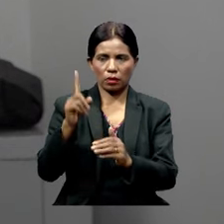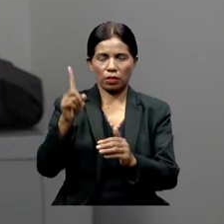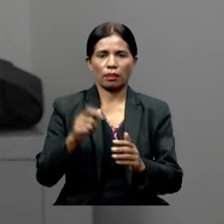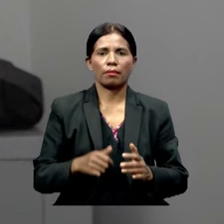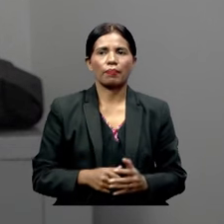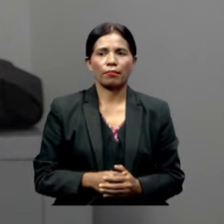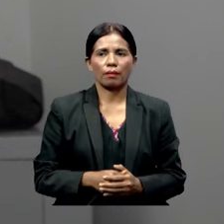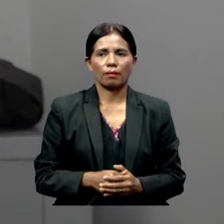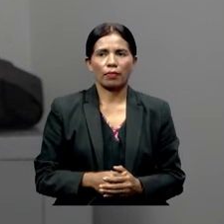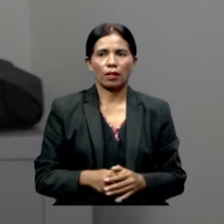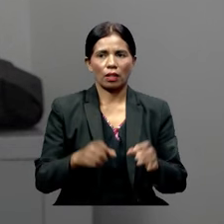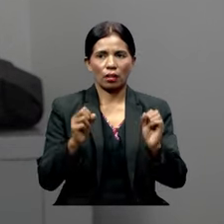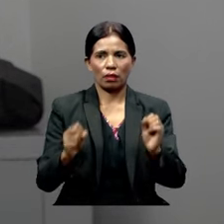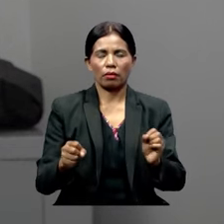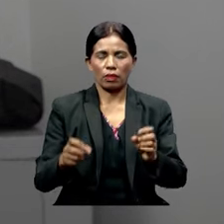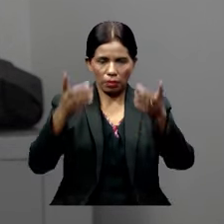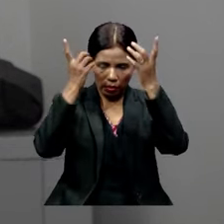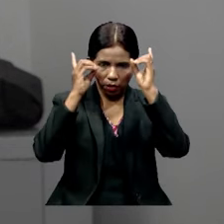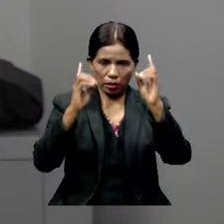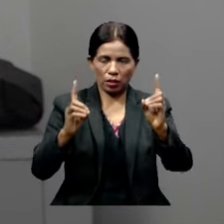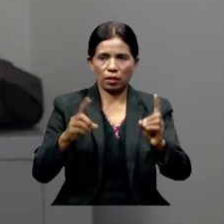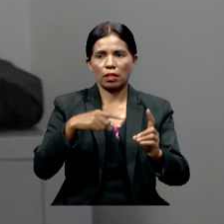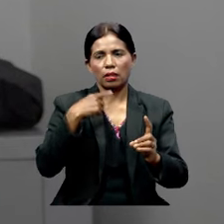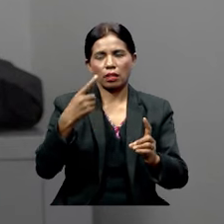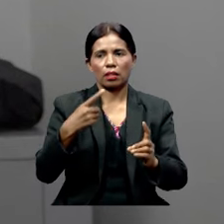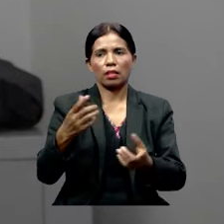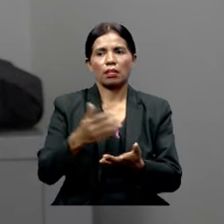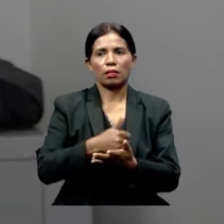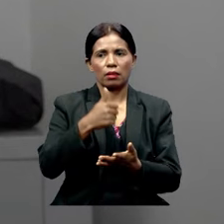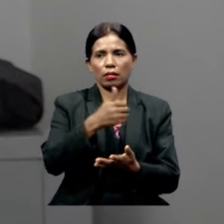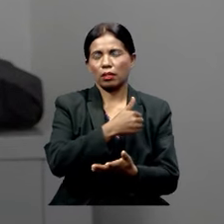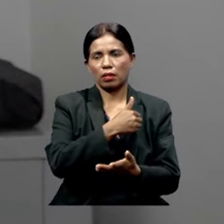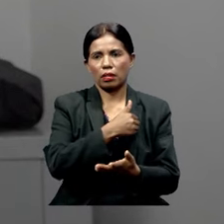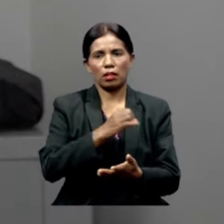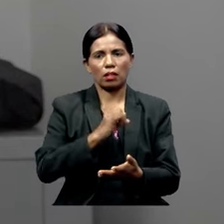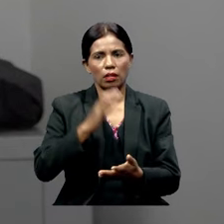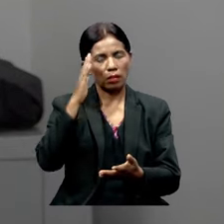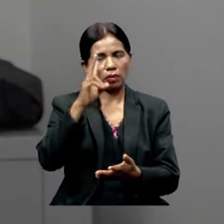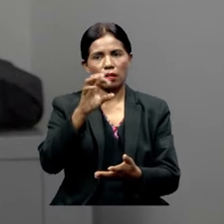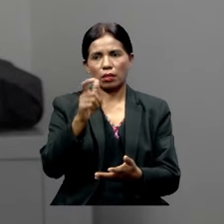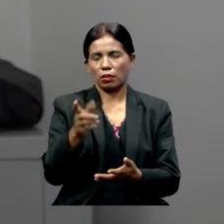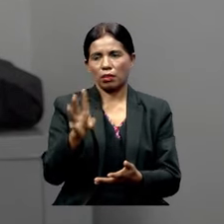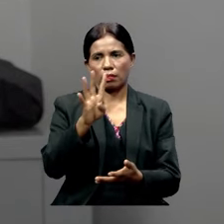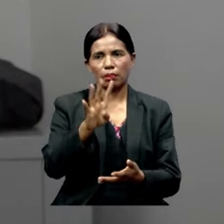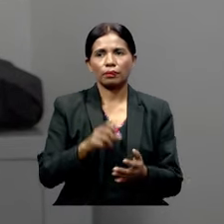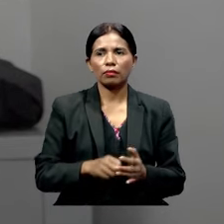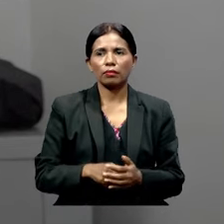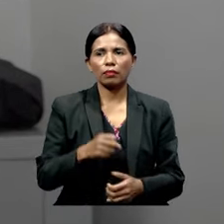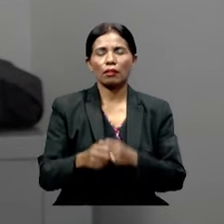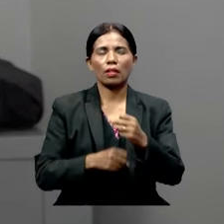proseso aprovisionamento mak foi embora decidi ni sema si idane sidap hanu ba 2024 hanu ba